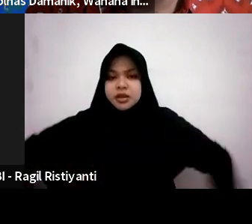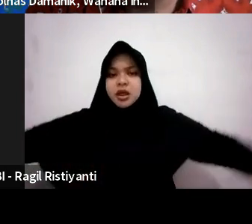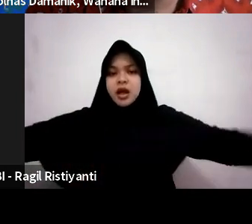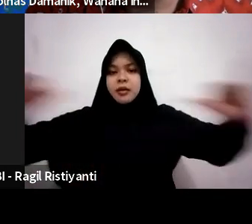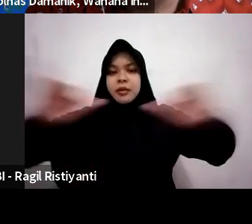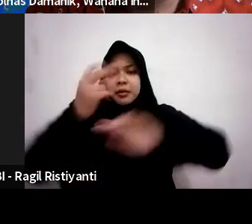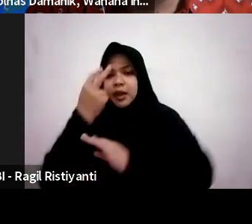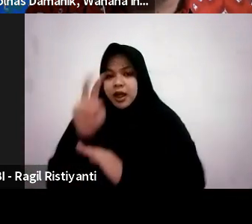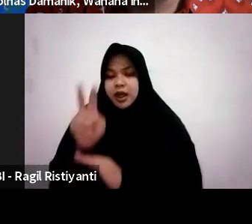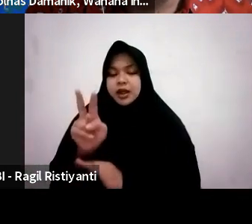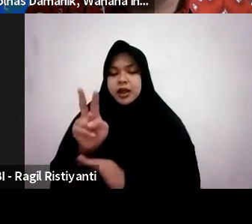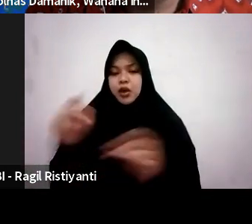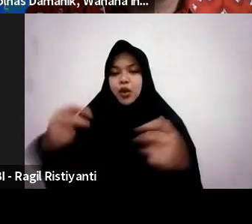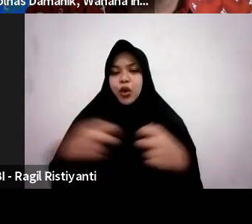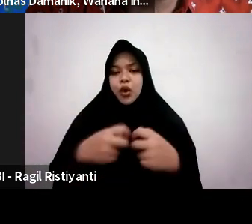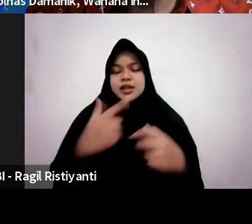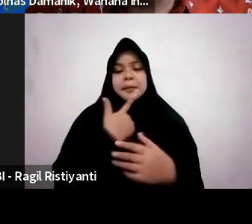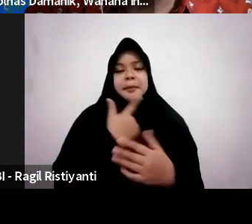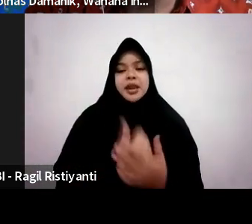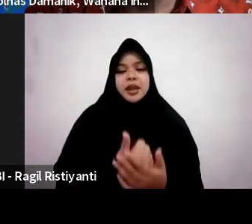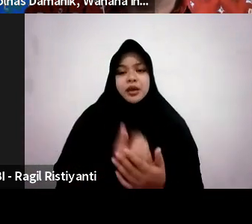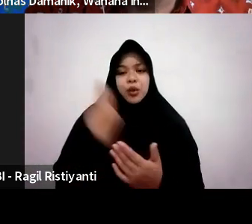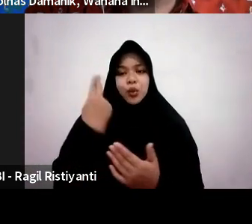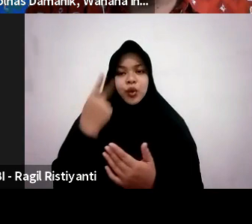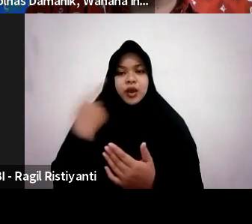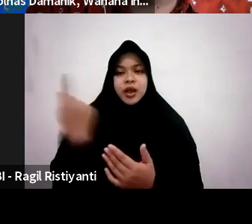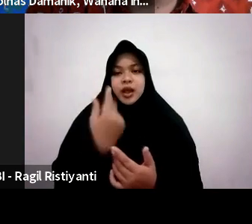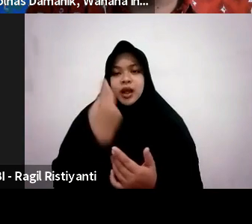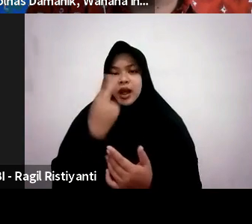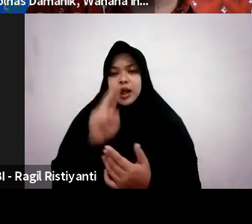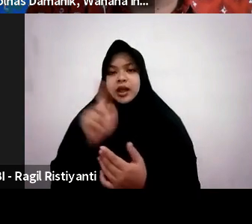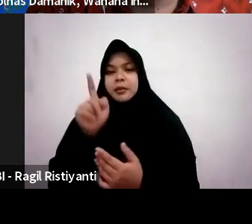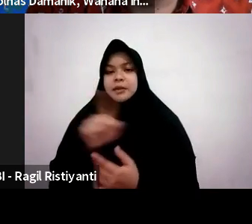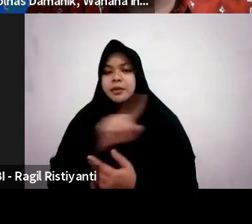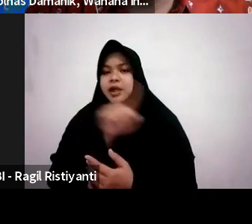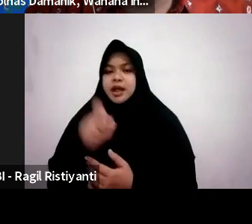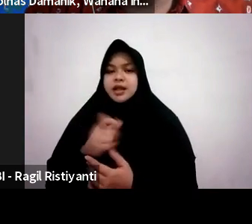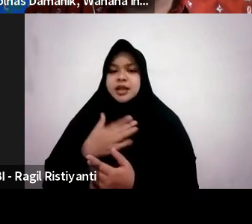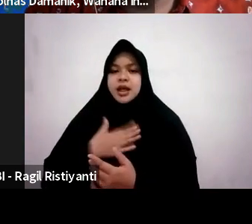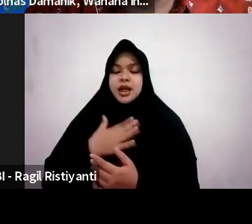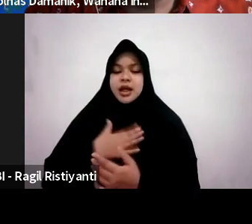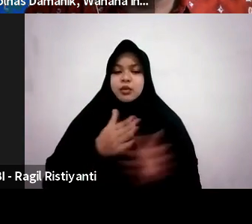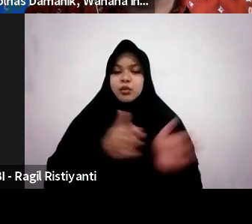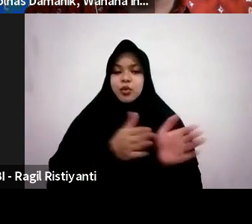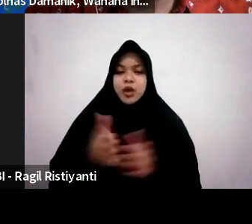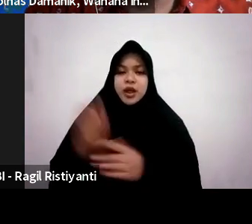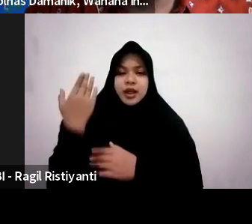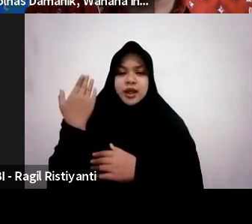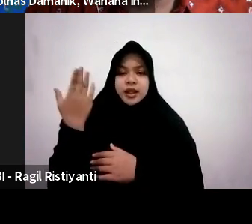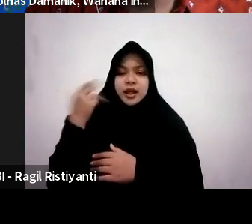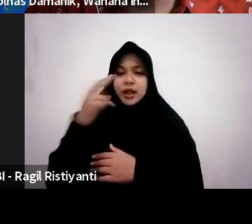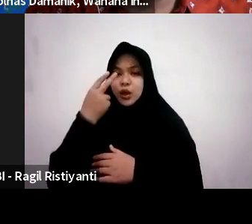konteks-konteks ini menjadi penting untuk kita lihat karena pertanyaan saya kemudian ketika kita ditonton adalah